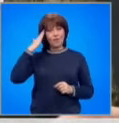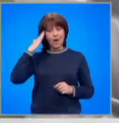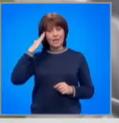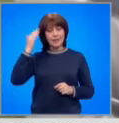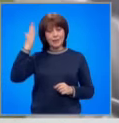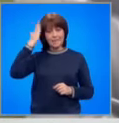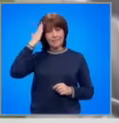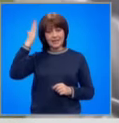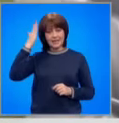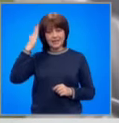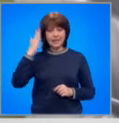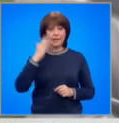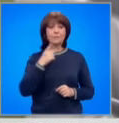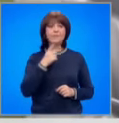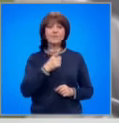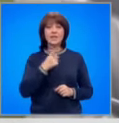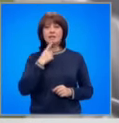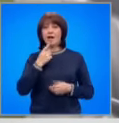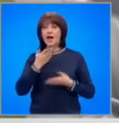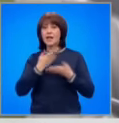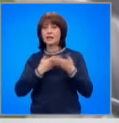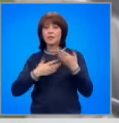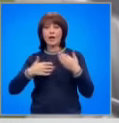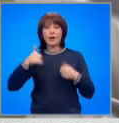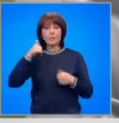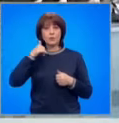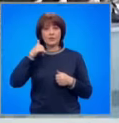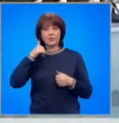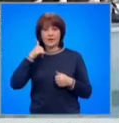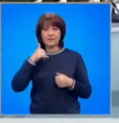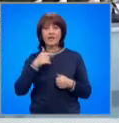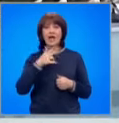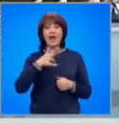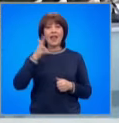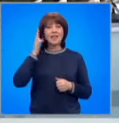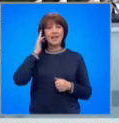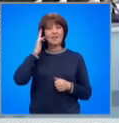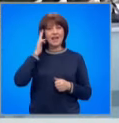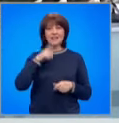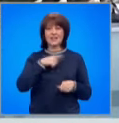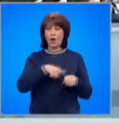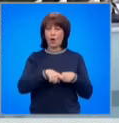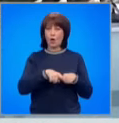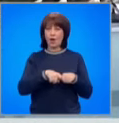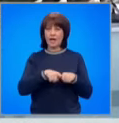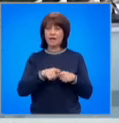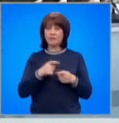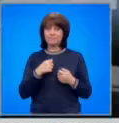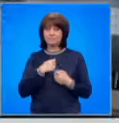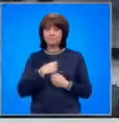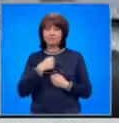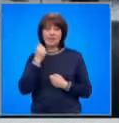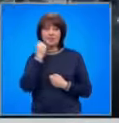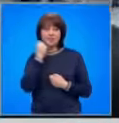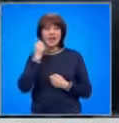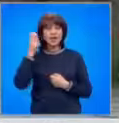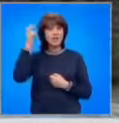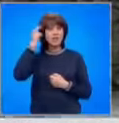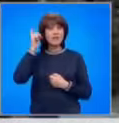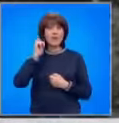Шойгу и Себастиан Лекорню са разговаряли по телефона. Шойгу е заявил на френския си колега опасенията на Москва, че Киев може да използва